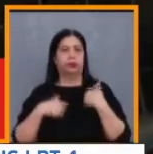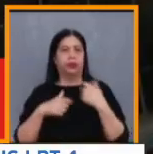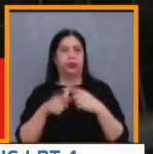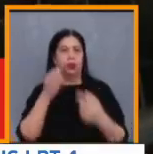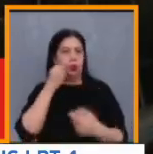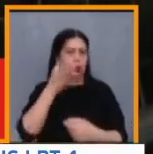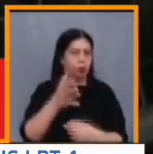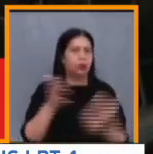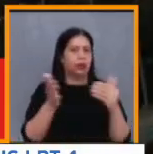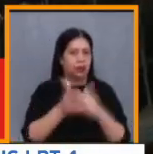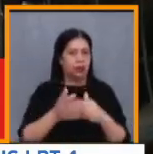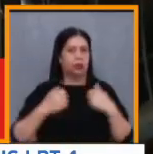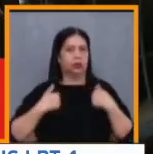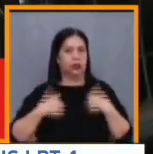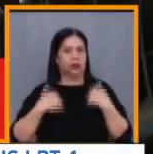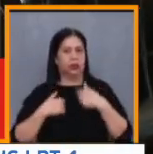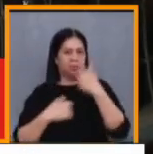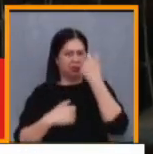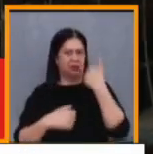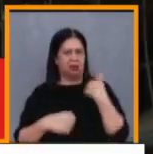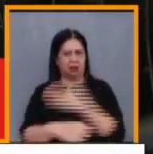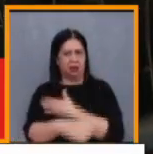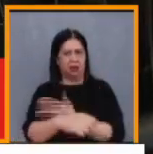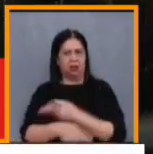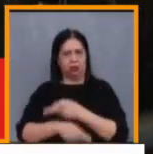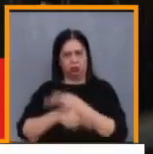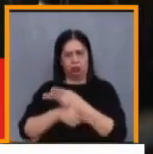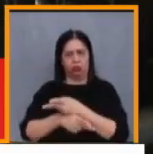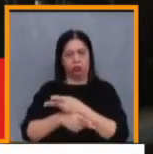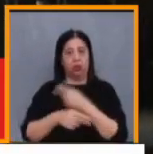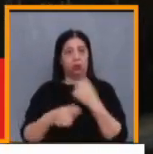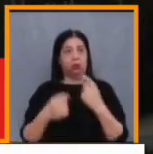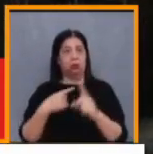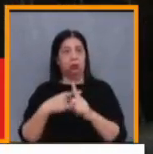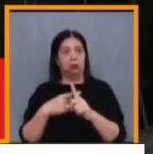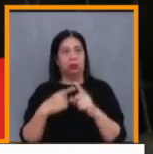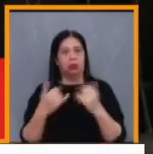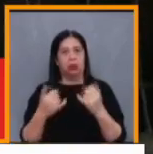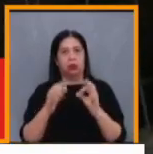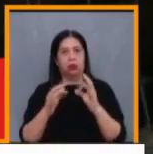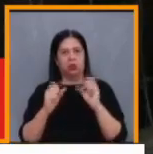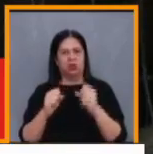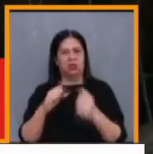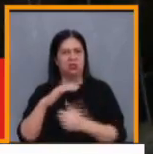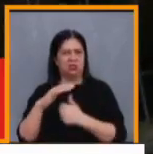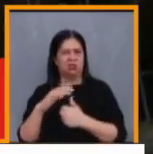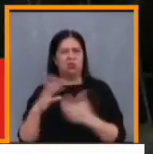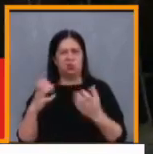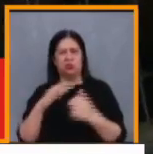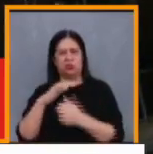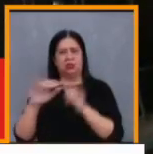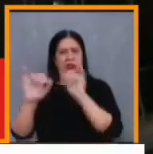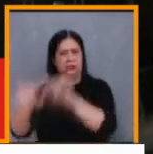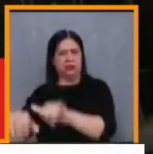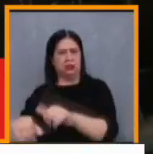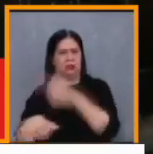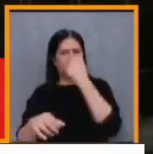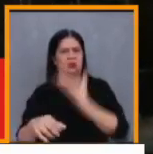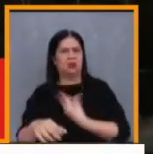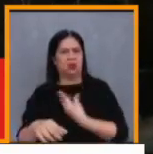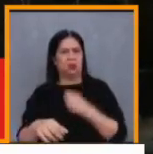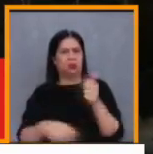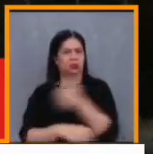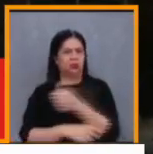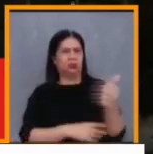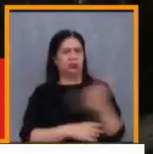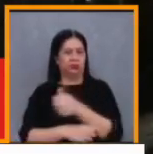kasi may mga anak na ako Sa ngayon, parang kung pwede nga mag-i-stay na lang ako kasi medyo nakakatakot rin kasi. Kasi kawawa